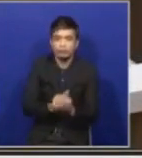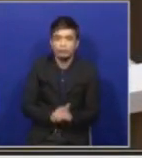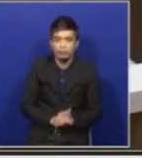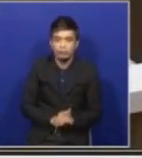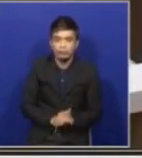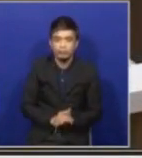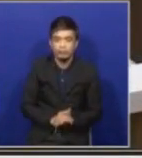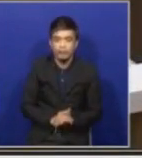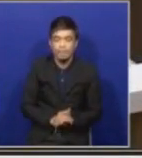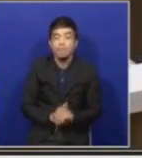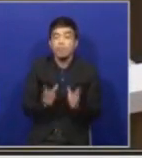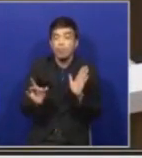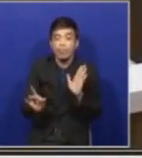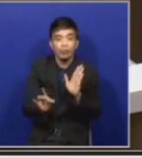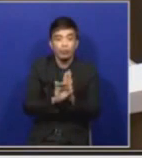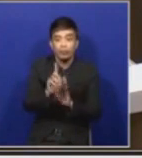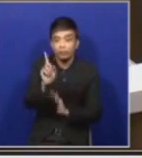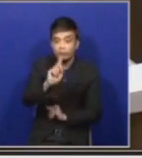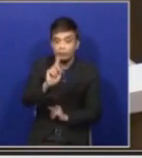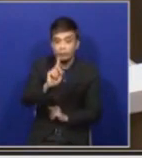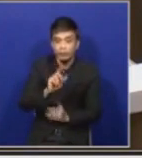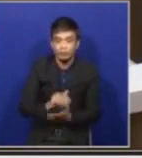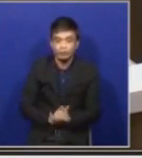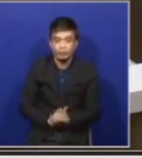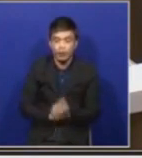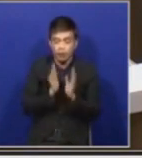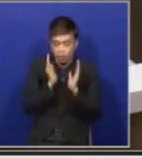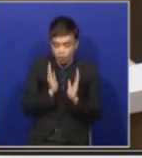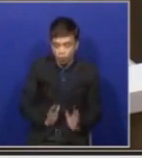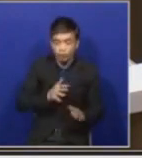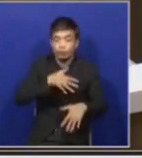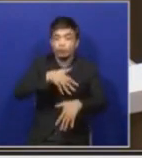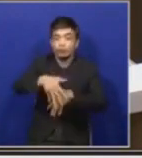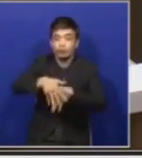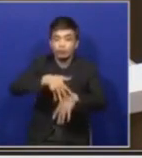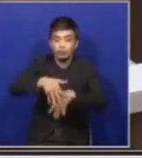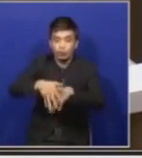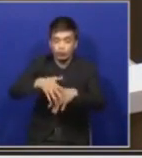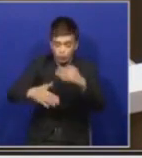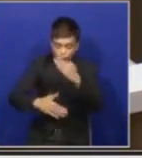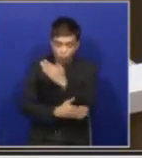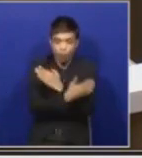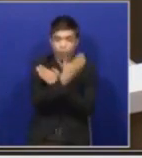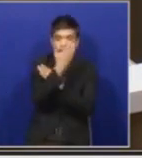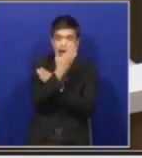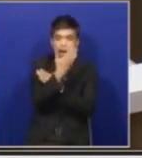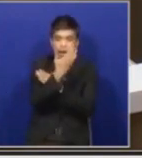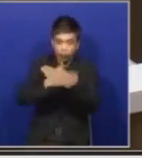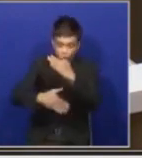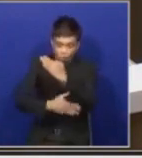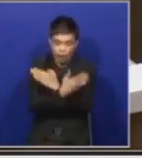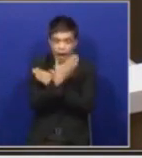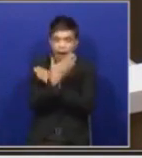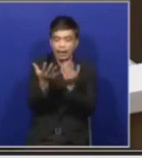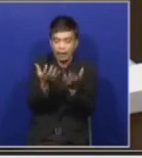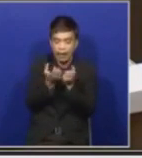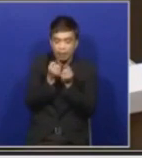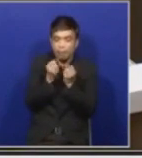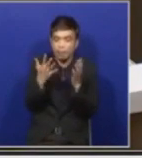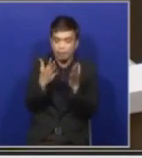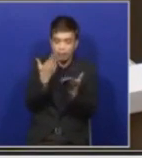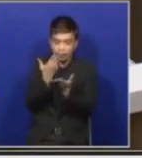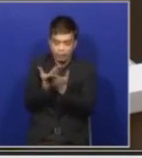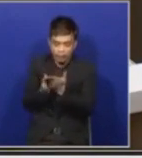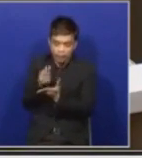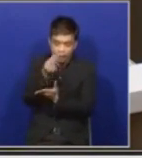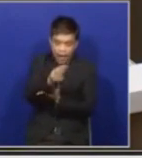แล้วในส่วนสุดท้ายก็คือว่าพี่น้องประชาชนที่ขาดโอกาสในการเข้าถึงโครงการเยียวยา